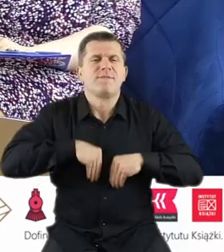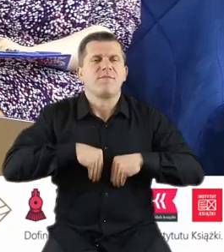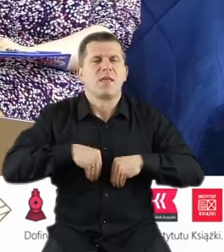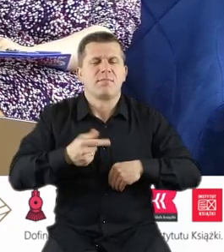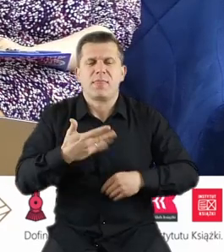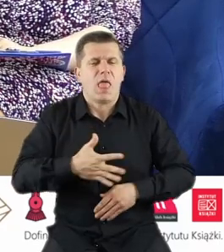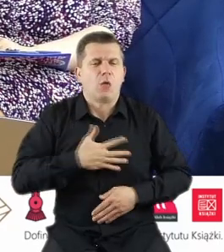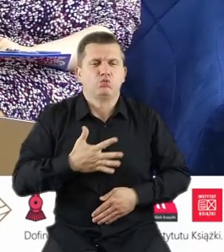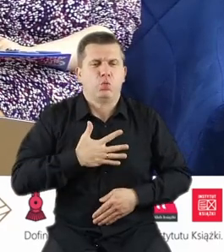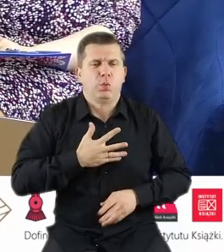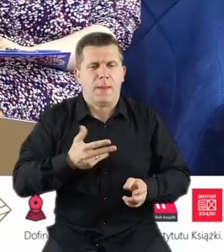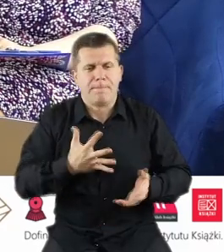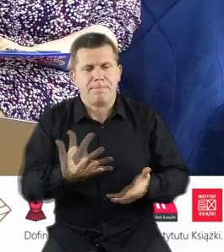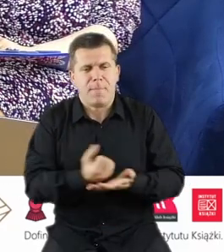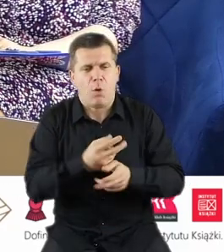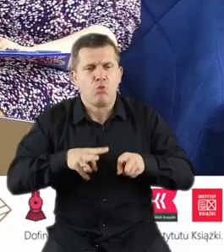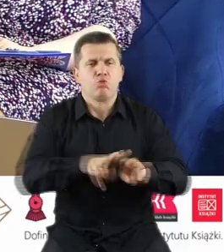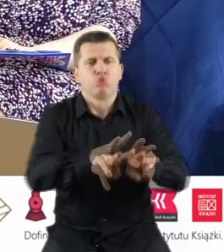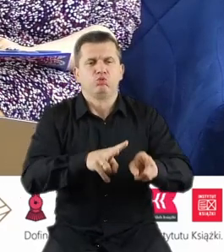żywego uczestnictwa